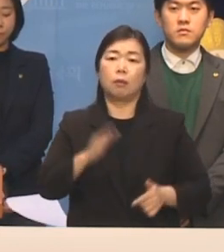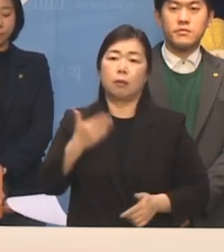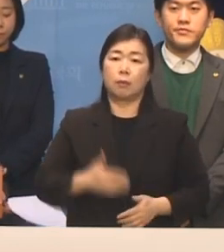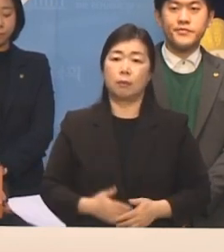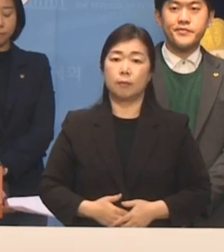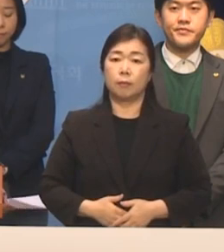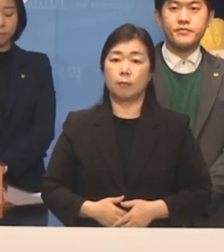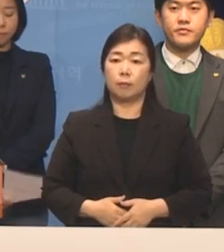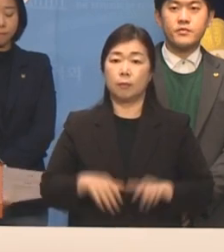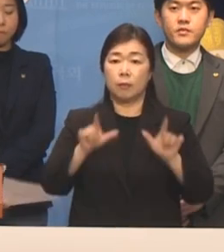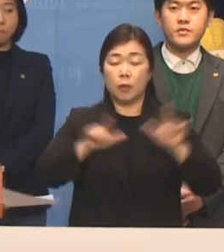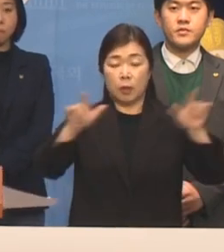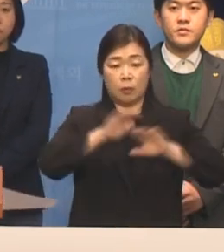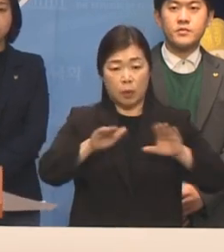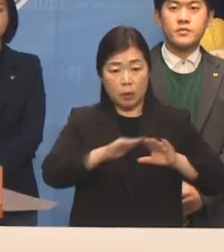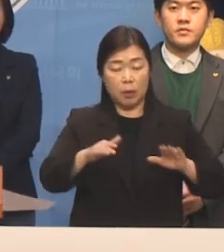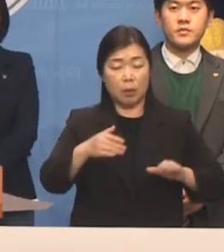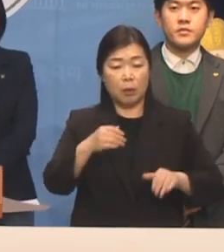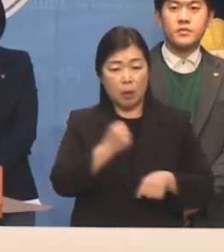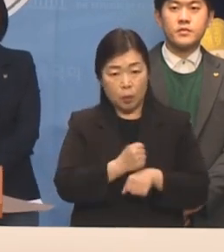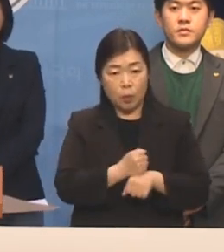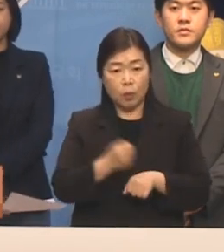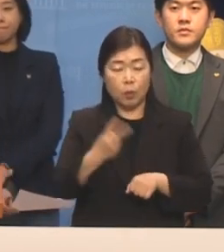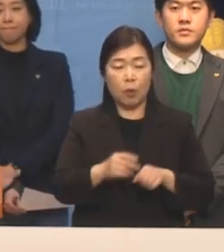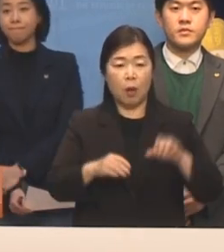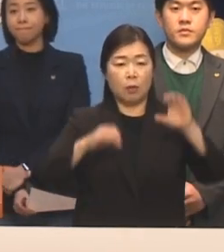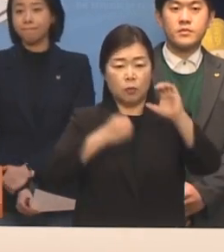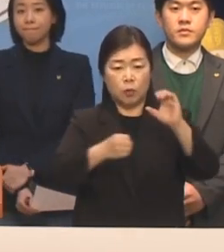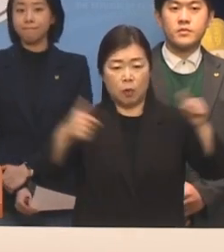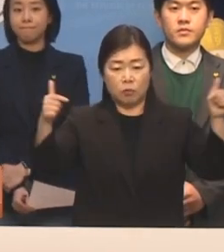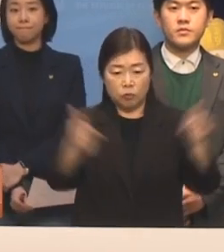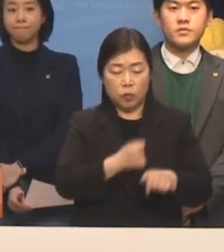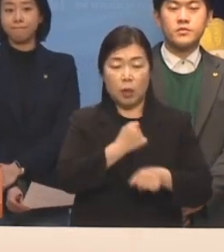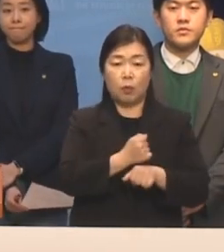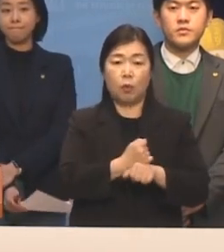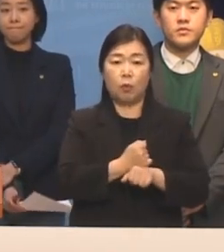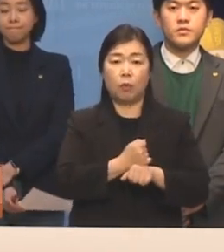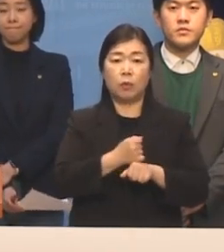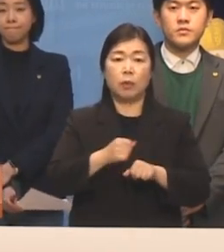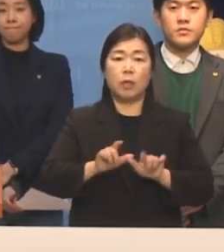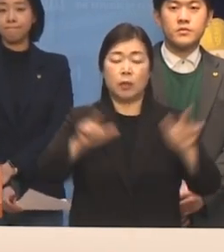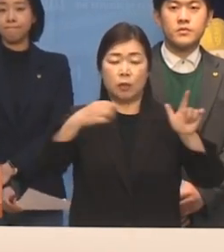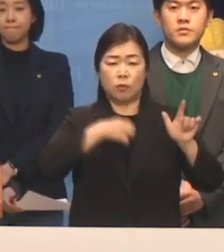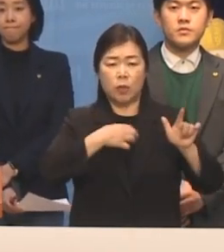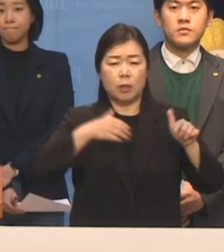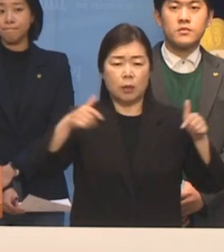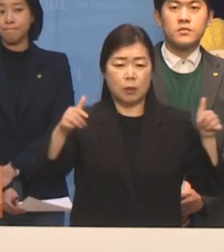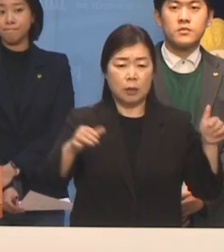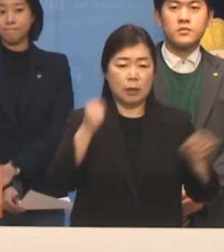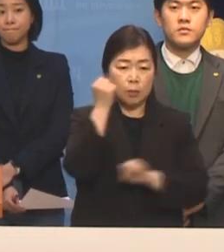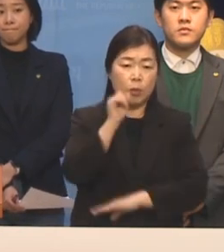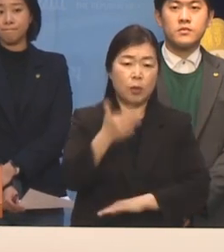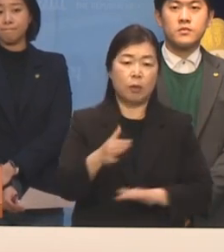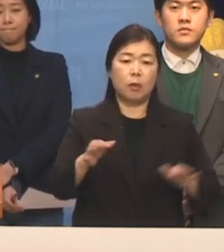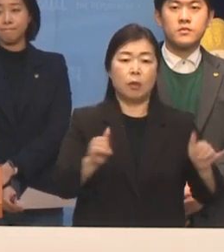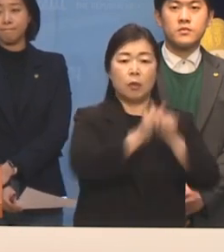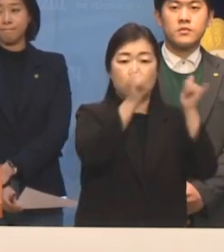기후위기에 대응하고 온실가스를 줄이며 기후위기의 근본 원인인 경제사회적 불평등을